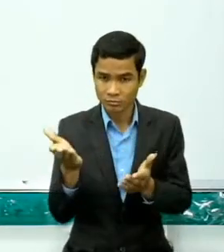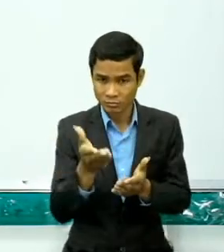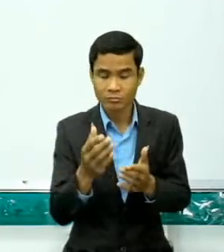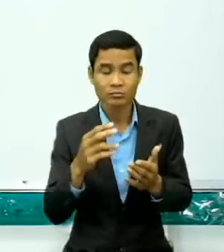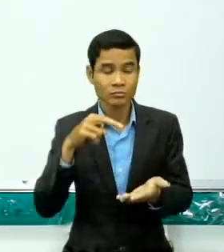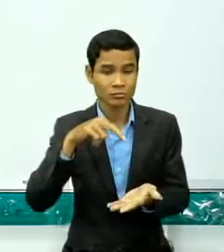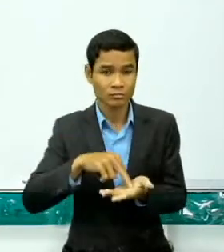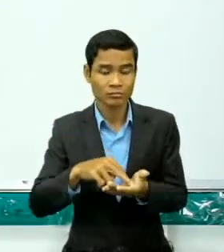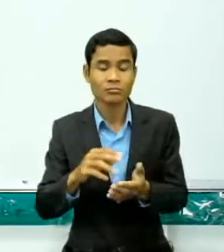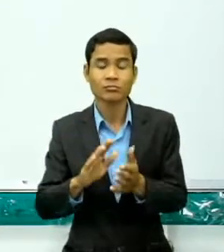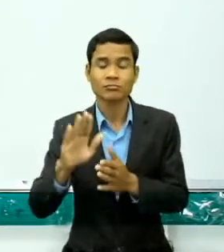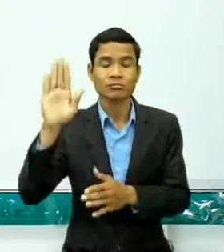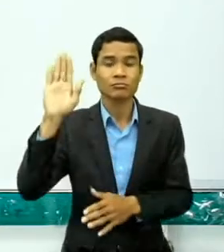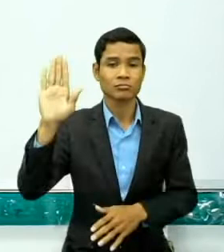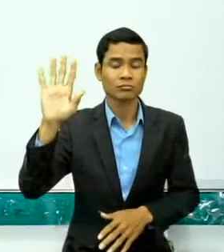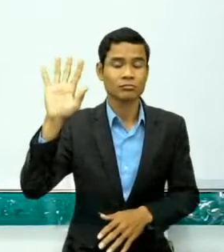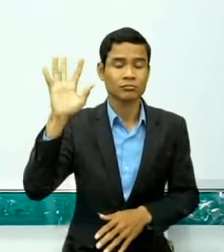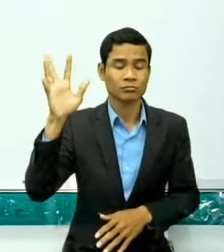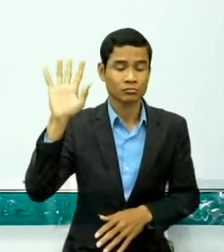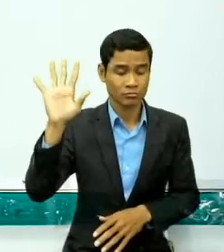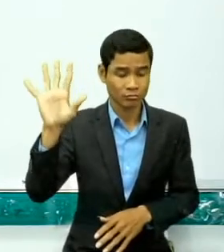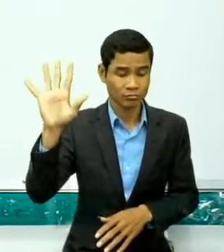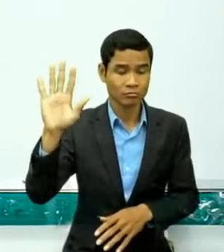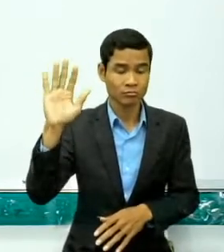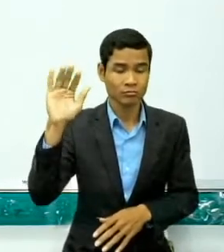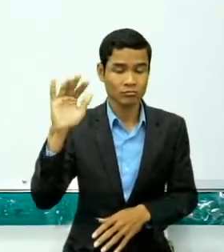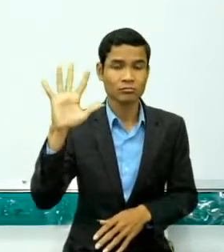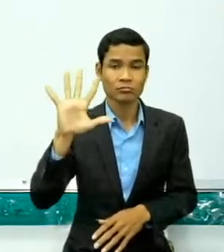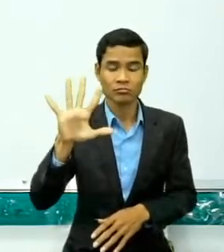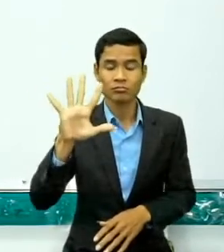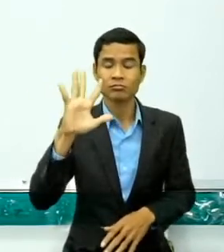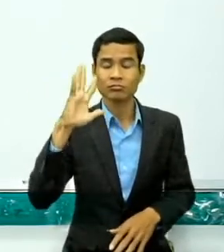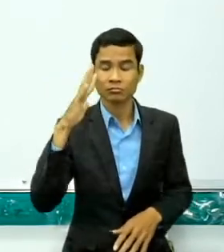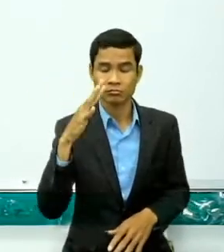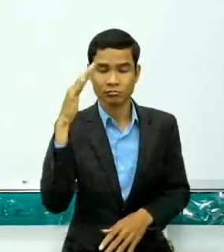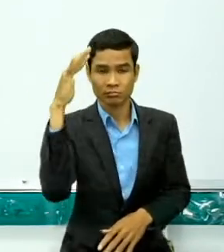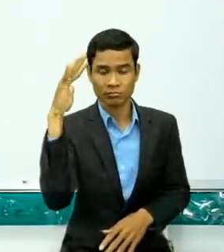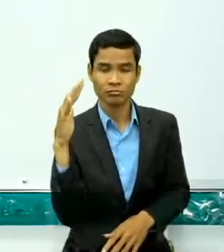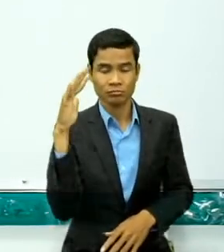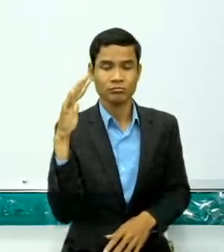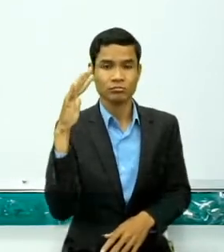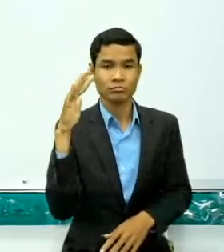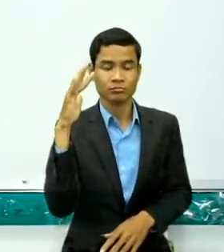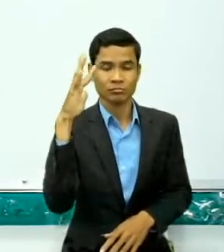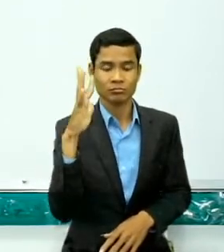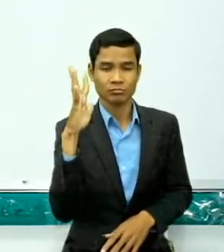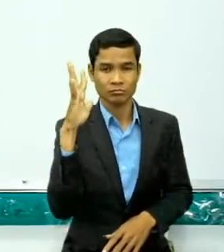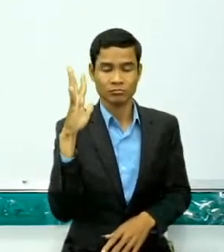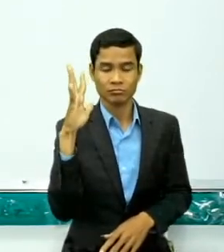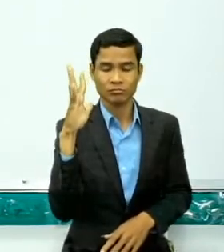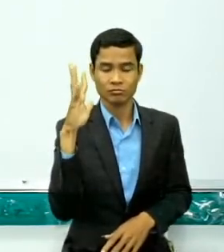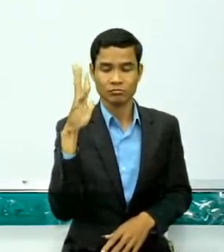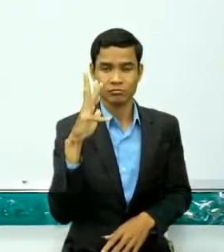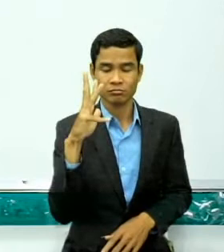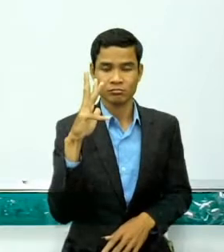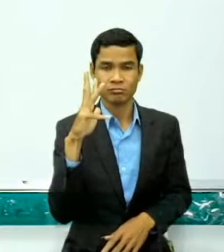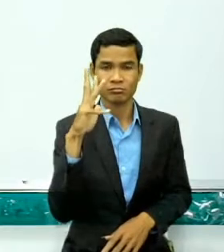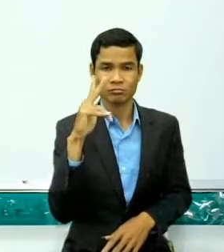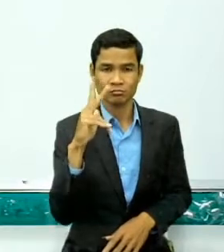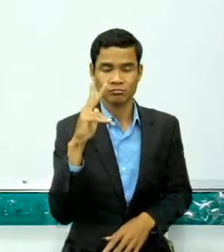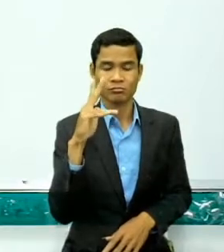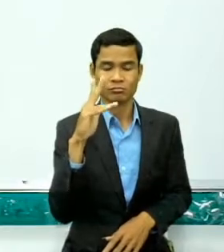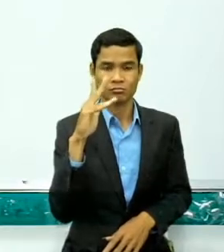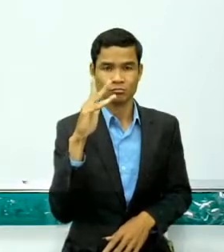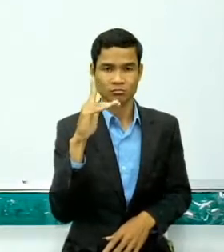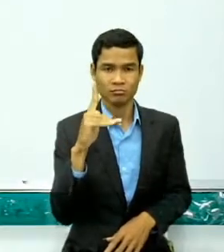ឡើងកូនលើកដៃស្ដាំរបស់កូនកូនយកម្រាមទាំង4ចាកងកឲ្យខ្ពស់ជាងកដៃកូនណាហើយបែ